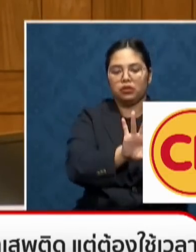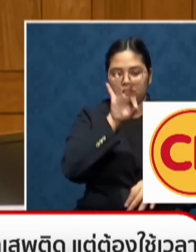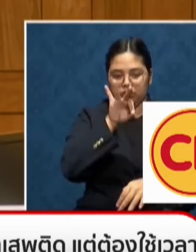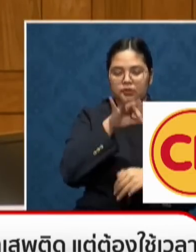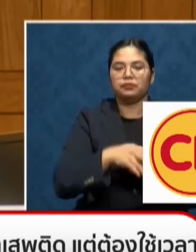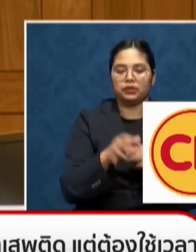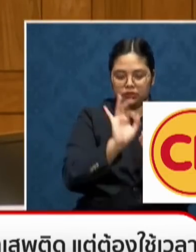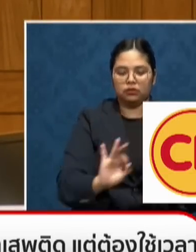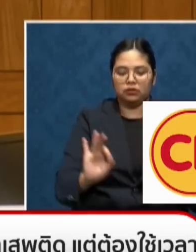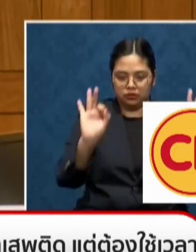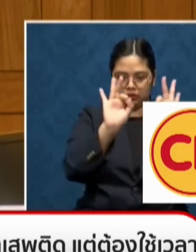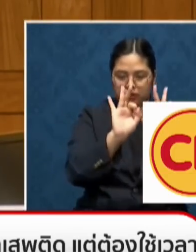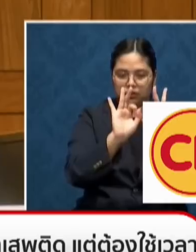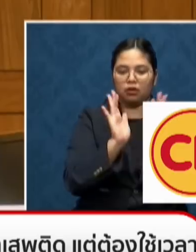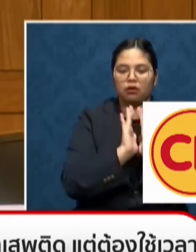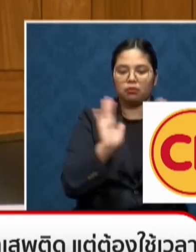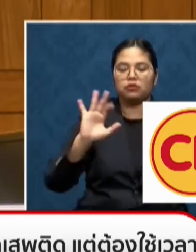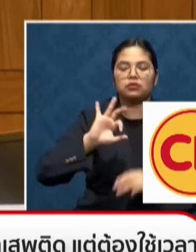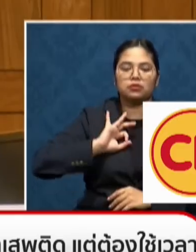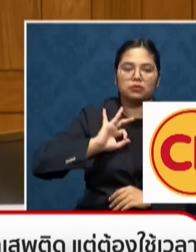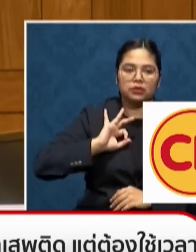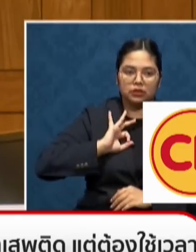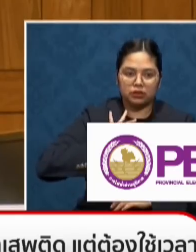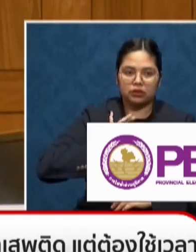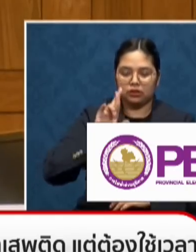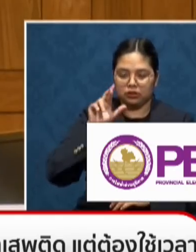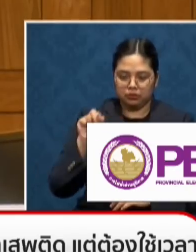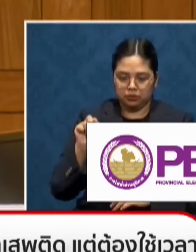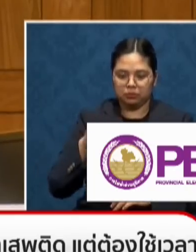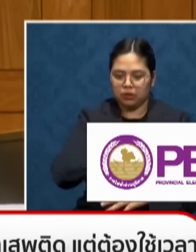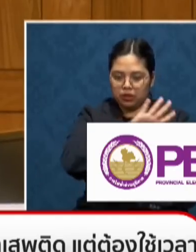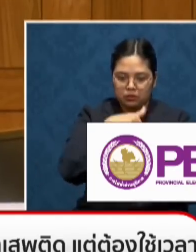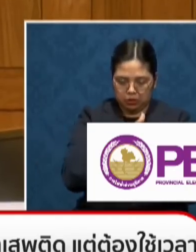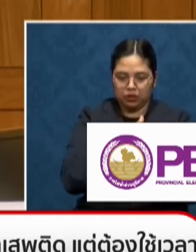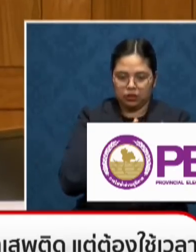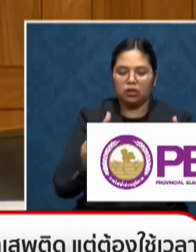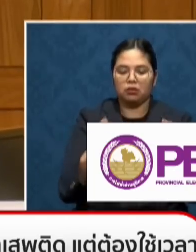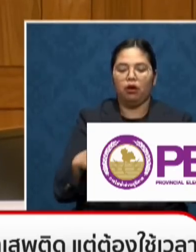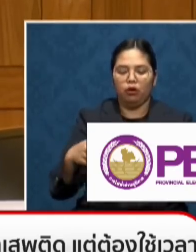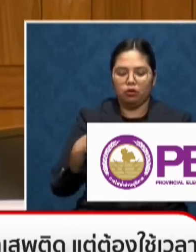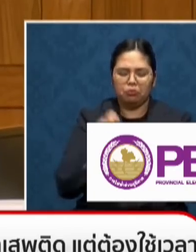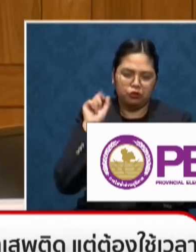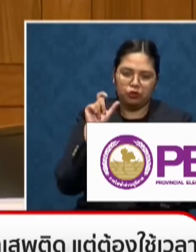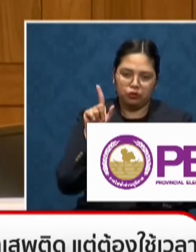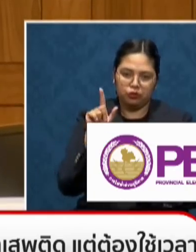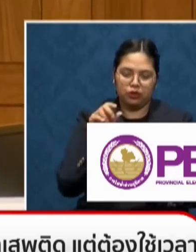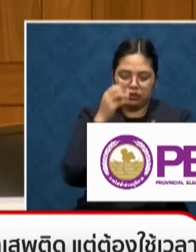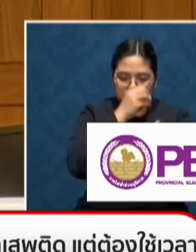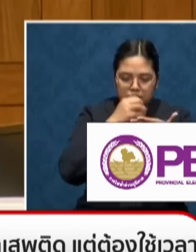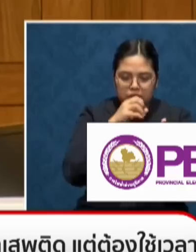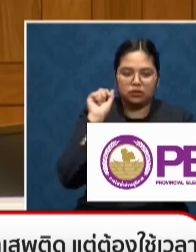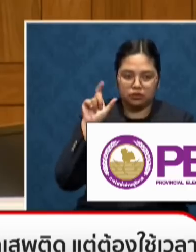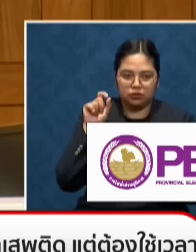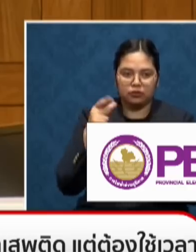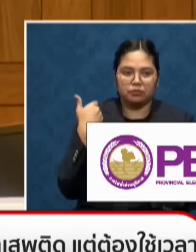ญใช่ไหมแล้วก็ลงพื้นที่ไปตามจังหวัดต่างๆไปพูดคุยกับชาวบ้านนะคะชาวบ้านก็พูดถึงปัญหาโดยเฉพาะปัญหาเศรษฐกิจปาก